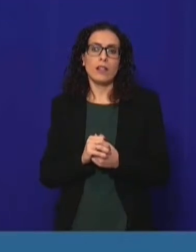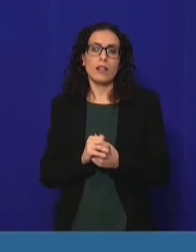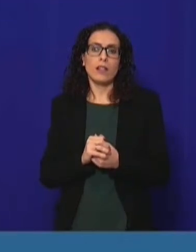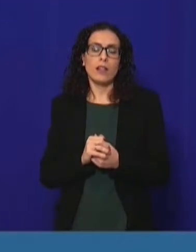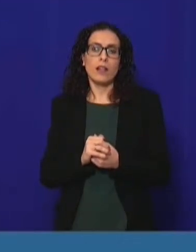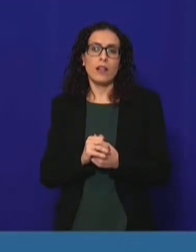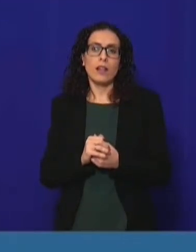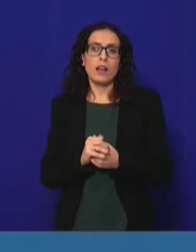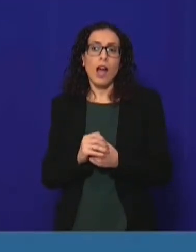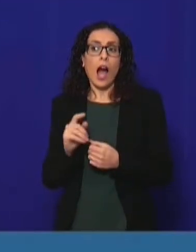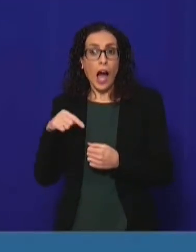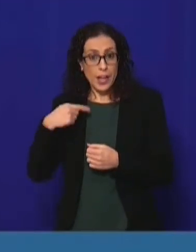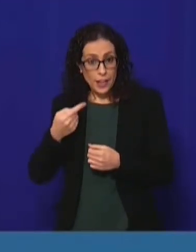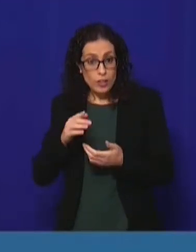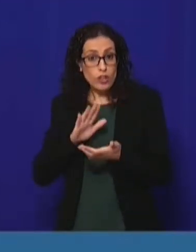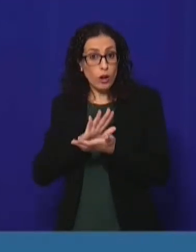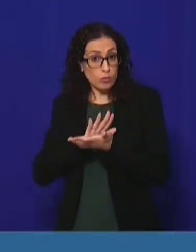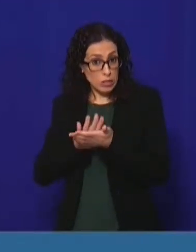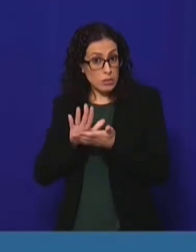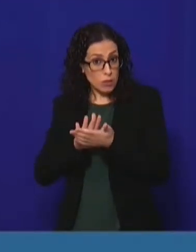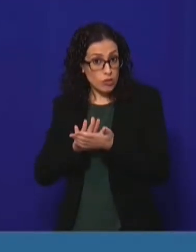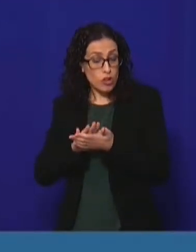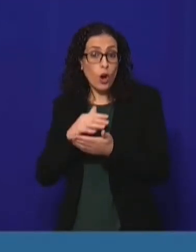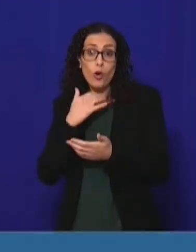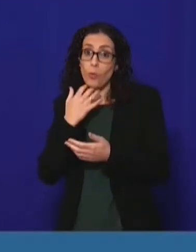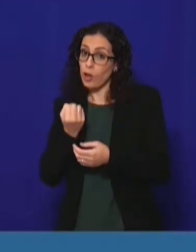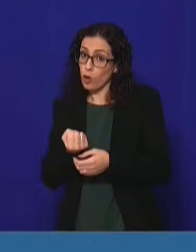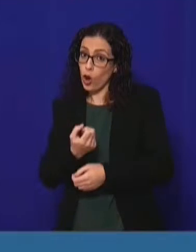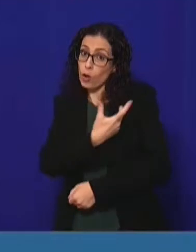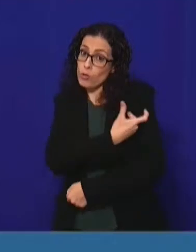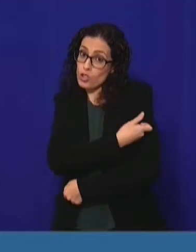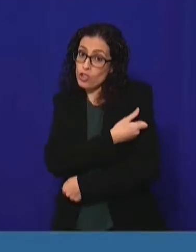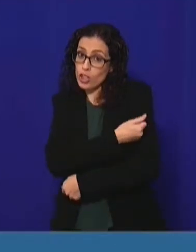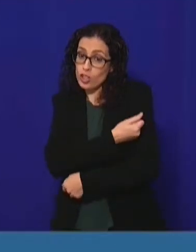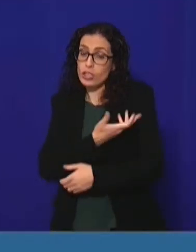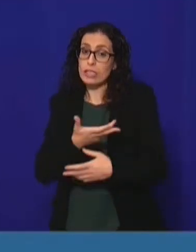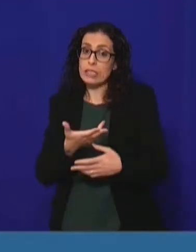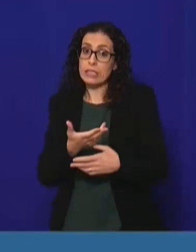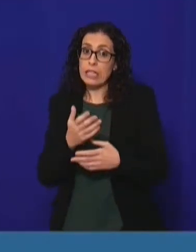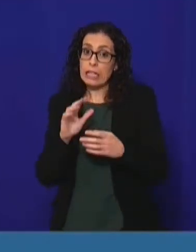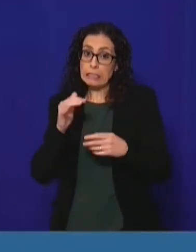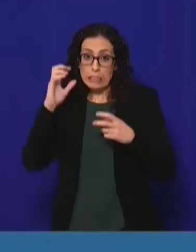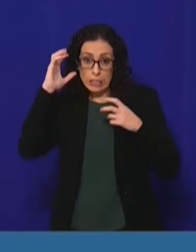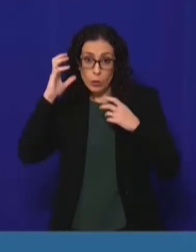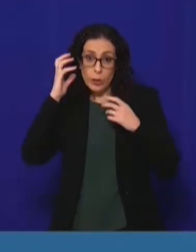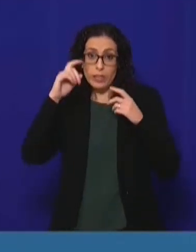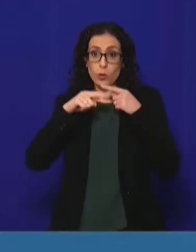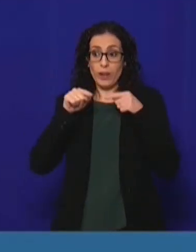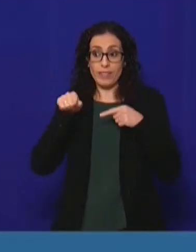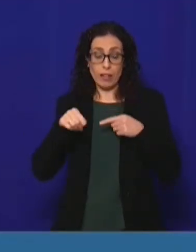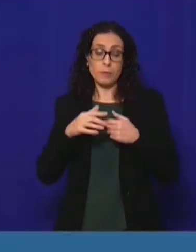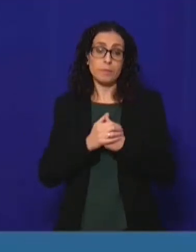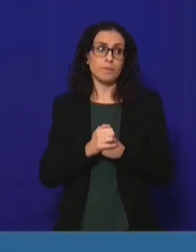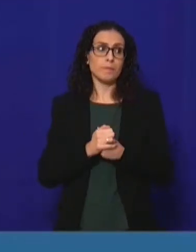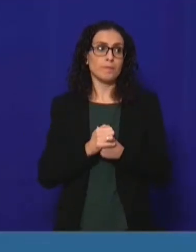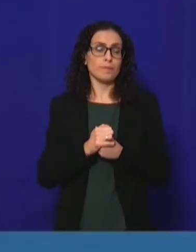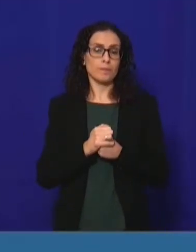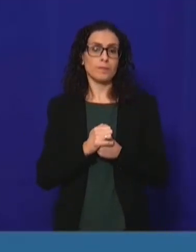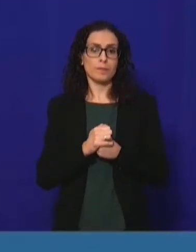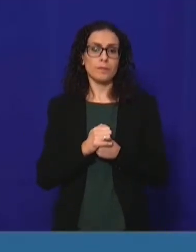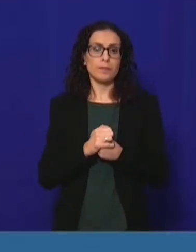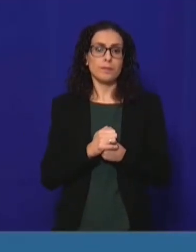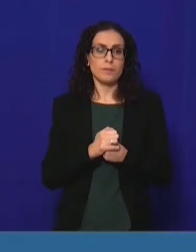ħajjispiċċaw ma jieħdux it-tilqima, jinkwetak dan? Grazzi ħafna. Iva, mistoqsija importanti